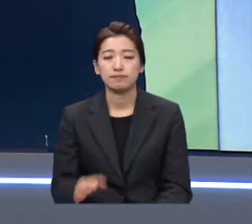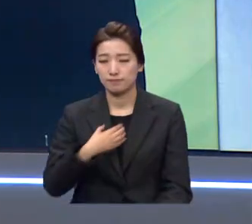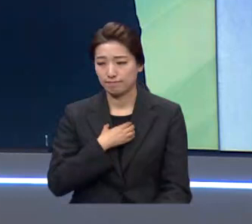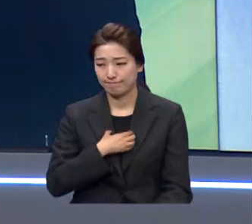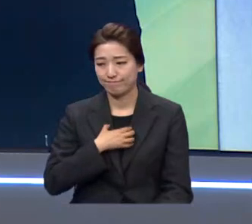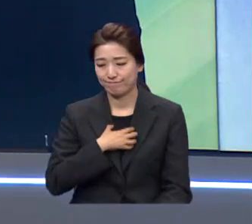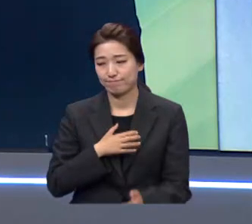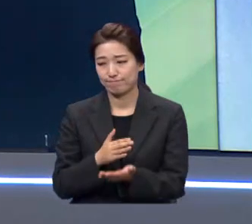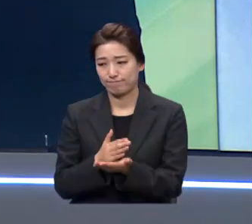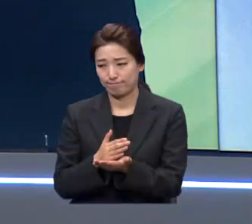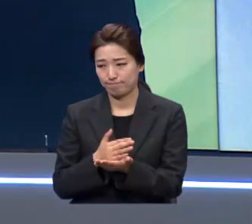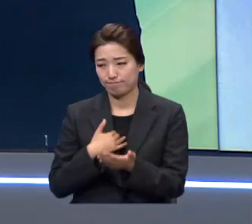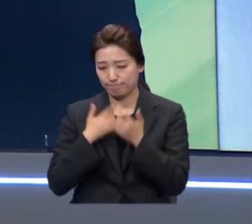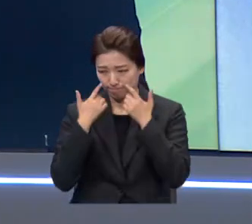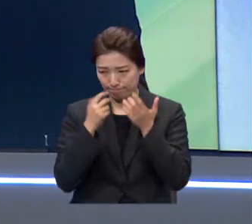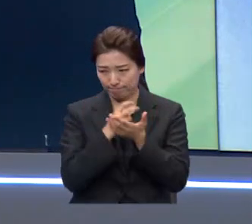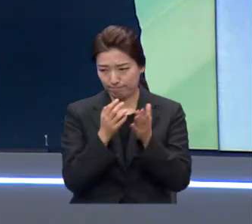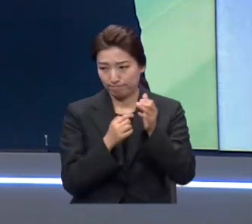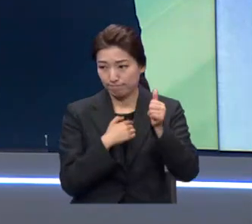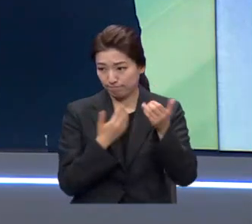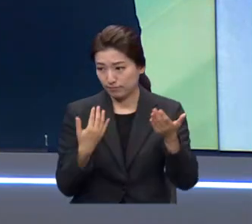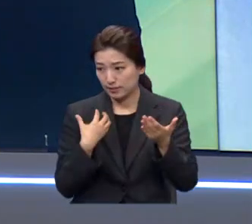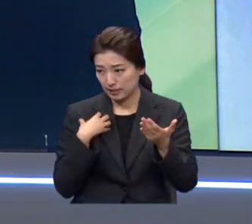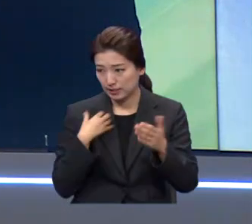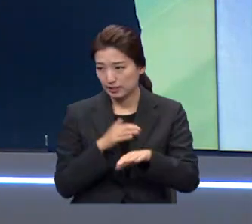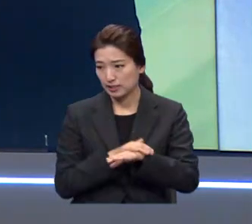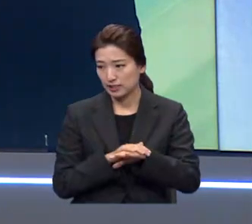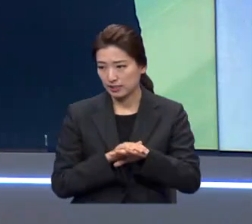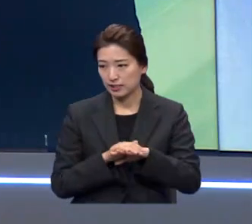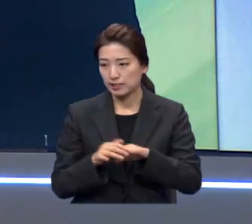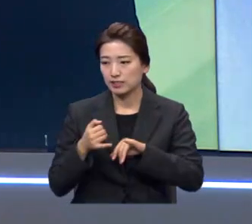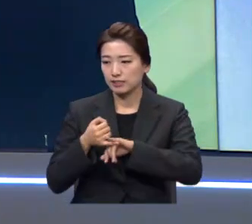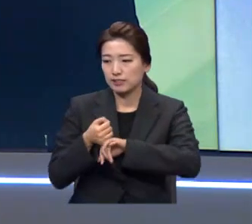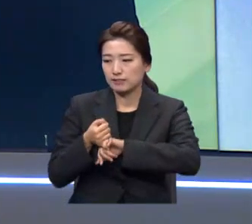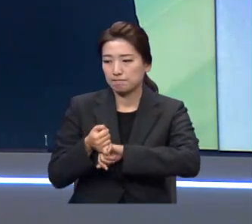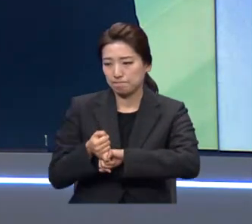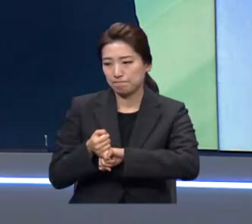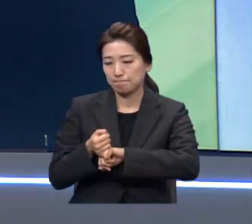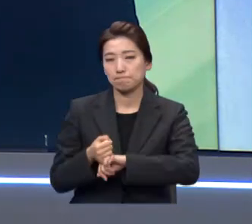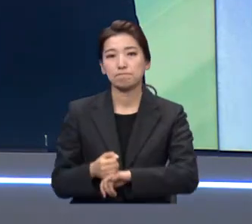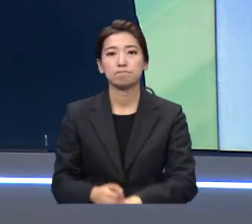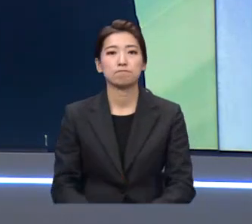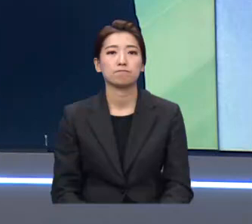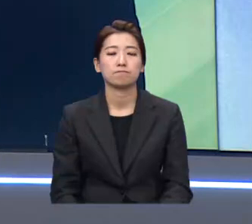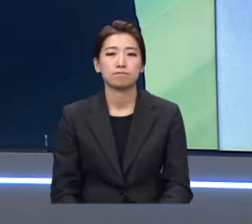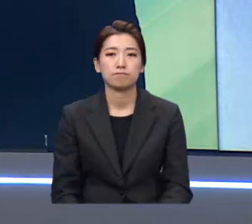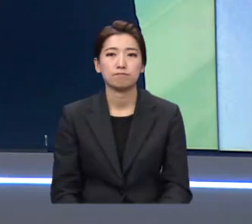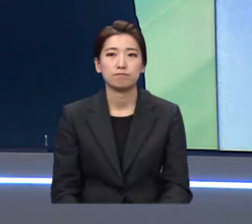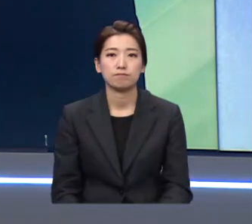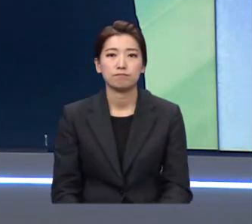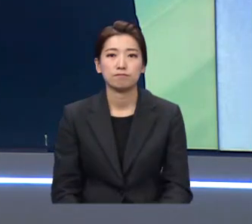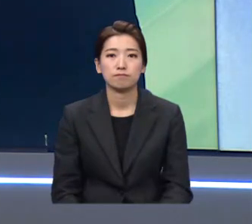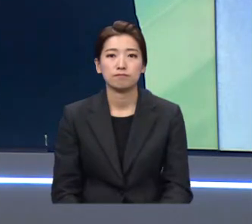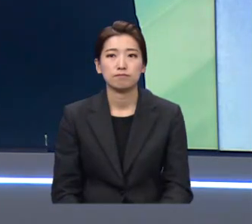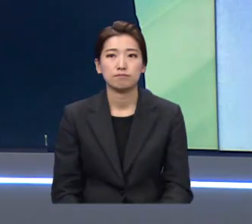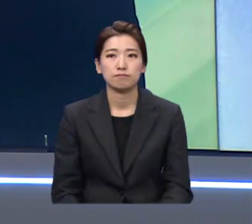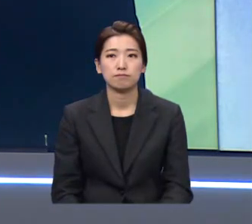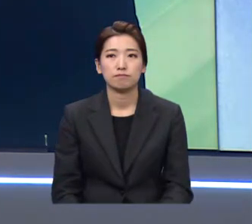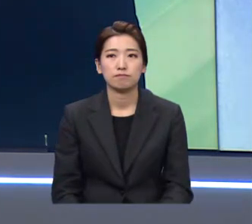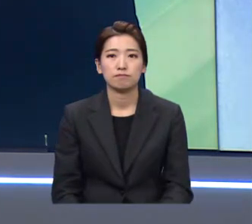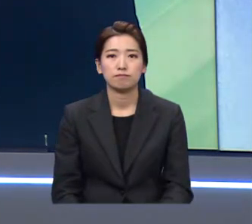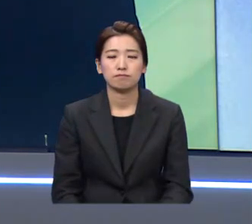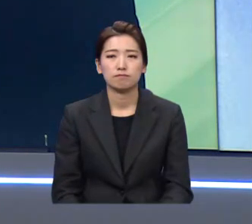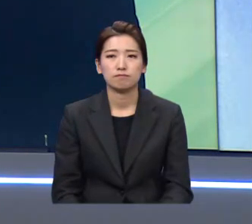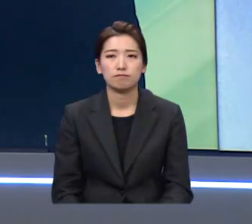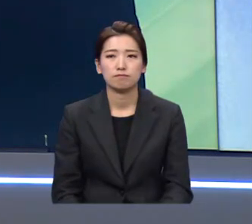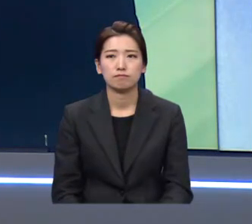않도록 제가 충분하게 법무부 장관으로서 역할을 하겠습니다라고 얘기를 했다라는 겁니다네 근데 또